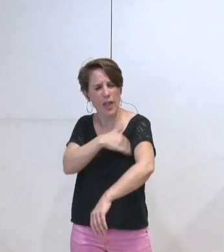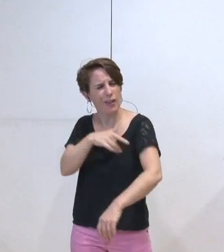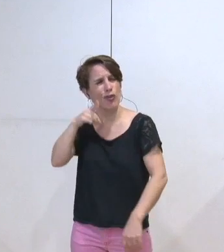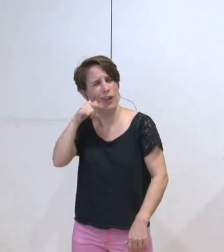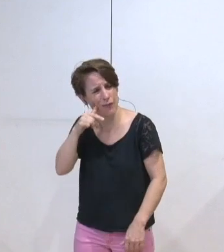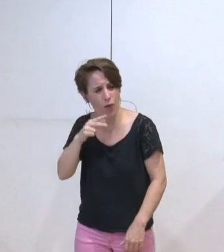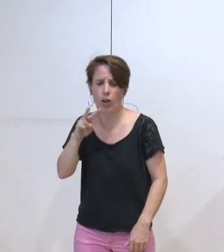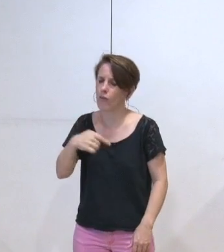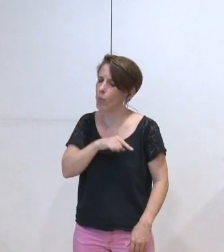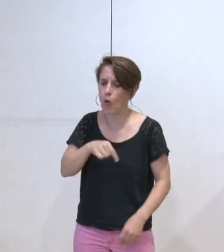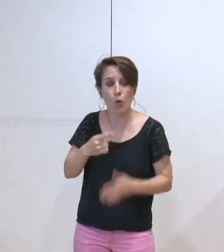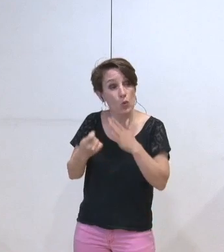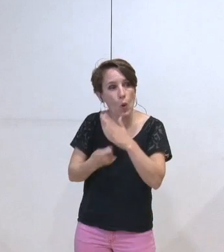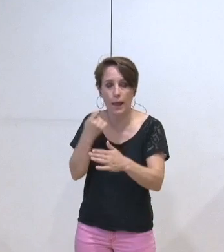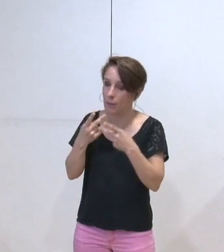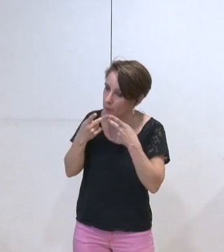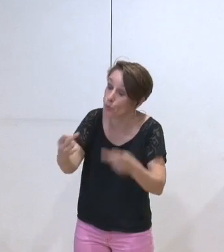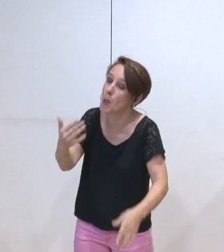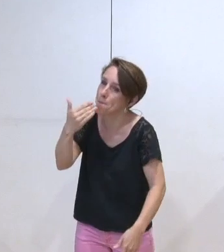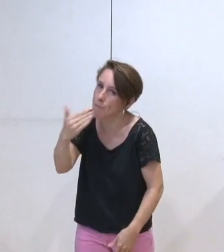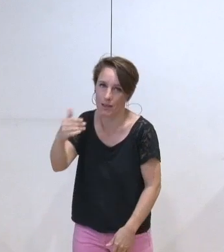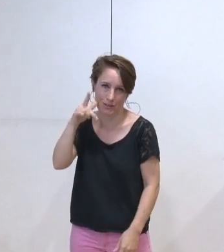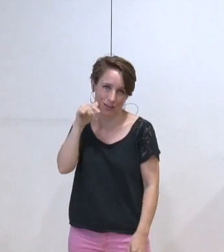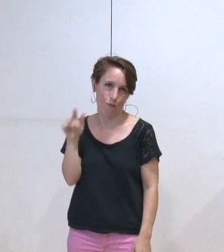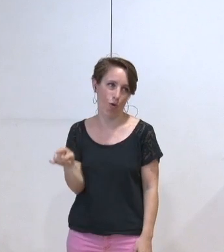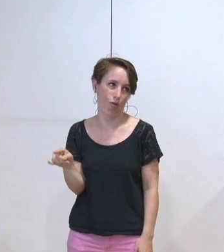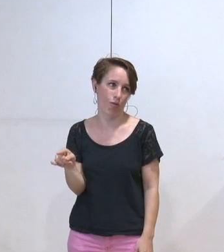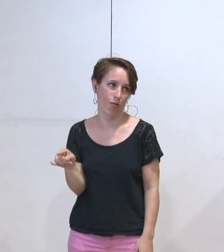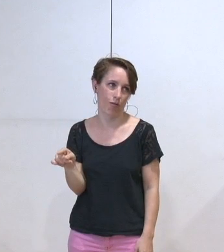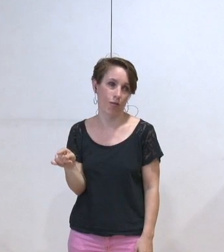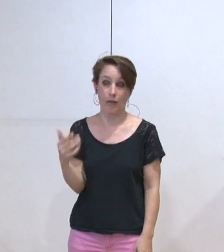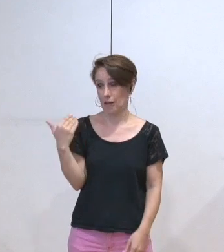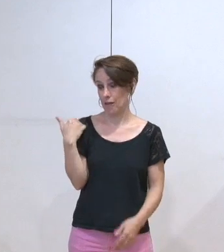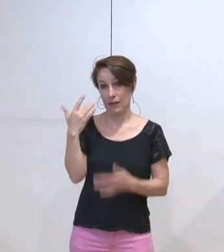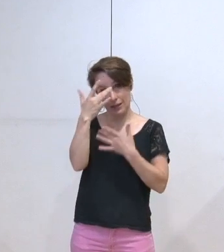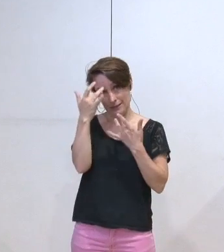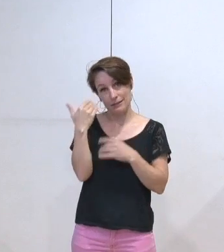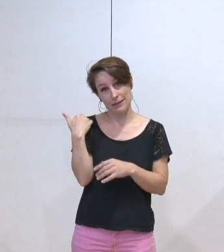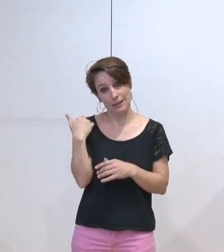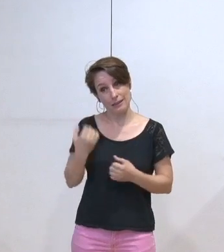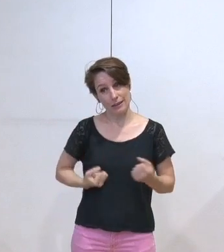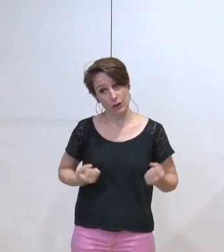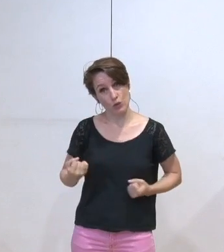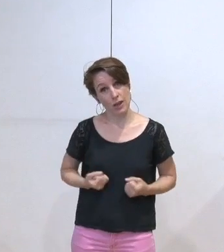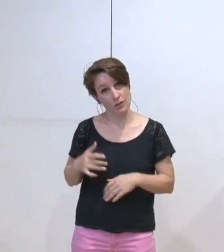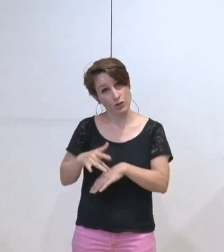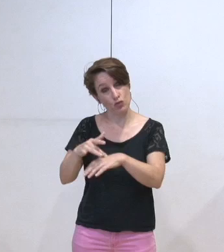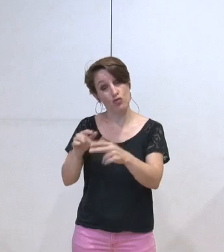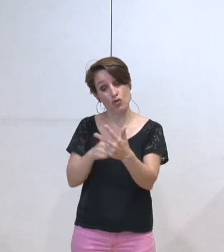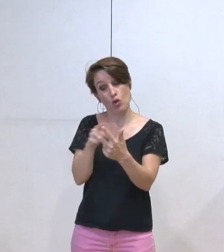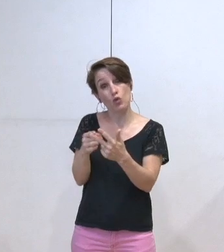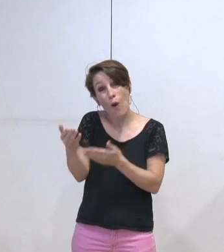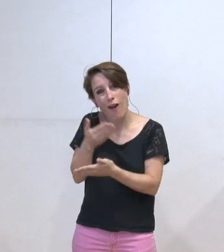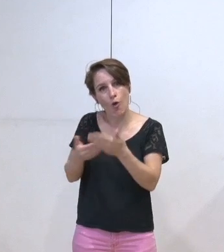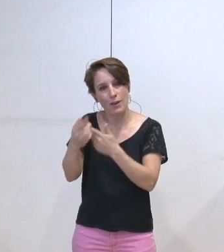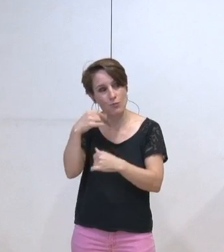agents pour leur contribution cet été le service a néanmoins bénéficié de trois renfort trois remplacements